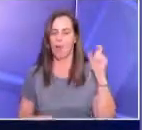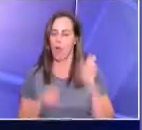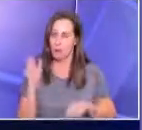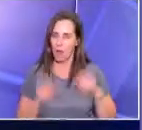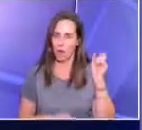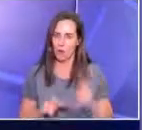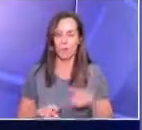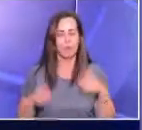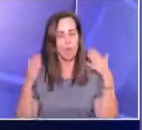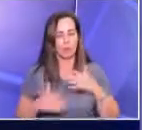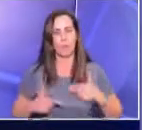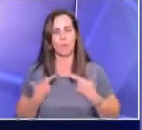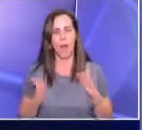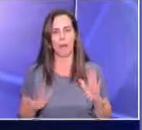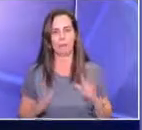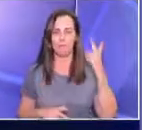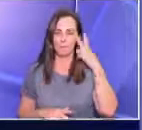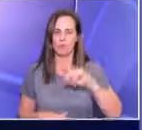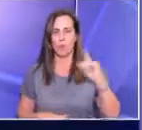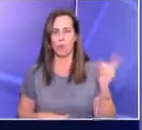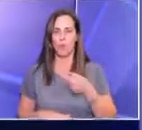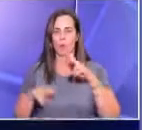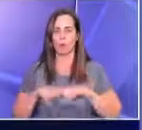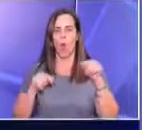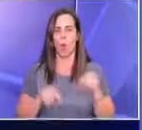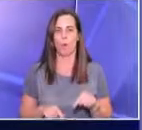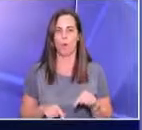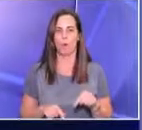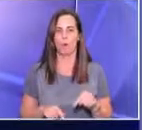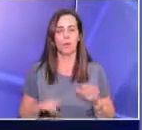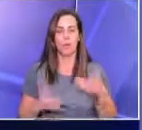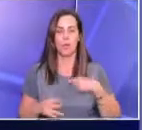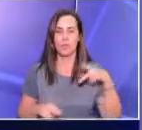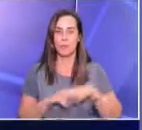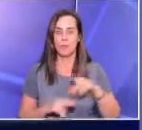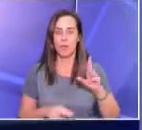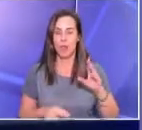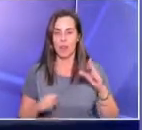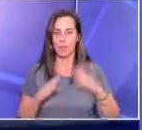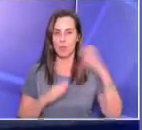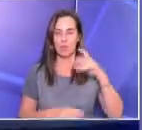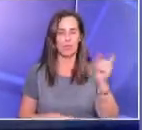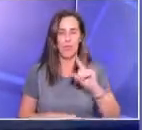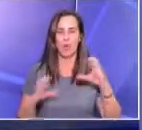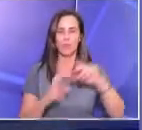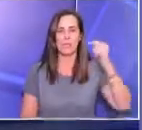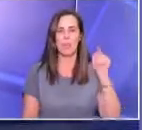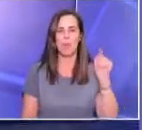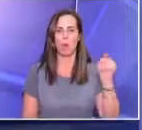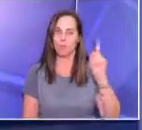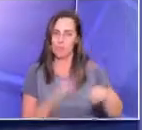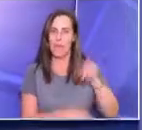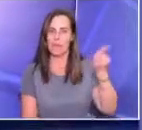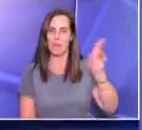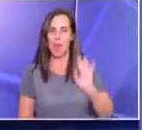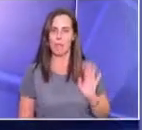אנשים שעסוקים בחיים שלהם ומבינים שכולם יישארו פה. ומה שמטריד את העיר בית שמש, זה לא קבוצת המיעוט הזאת שצריך